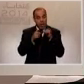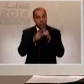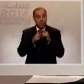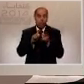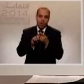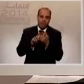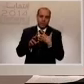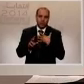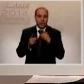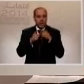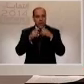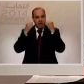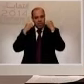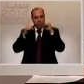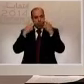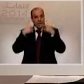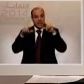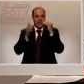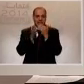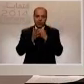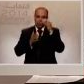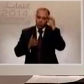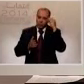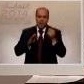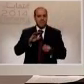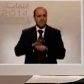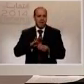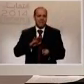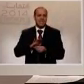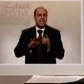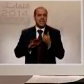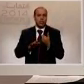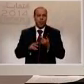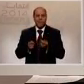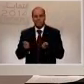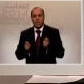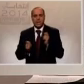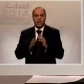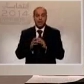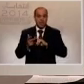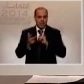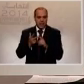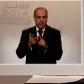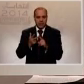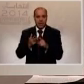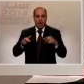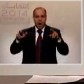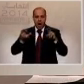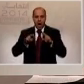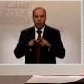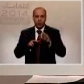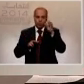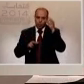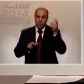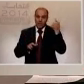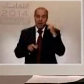رئيسي من اهداف الثوره وتحرير الاقتصاد الوطني من من الفساد والاحتكار ثالثا عوده تونس الى